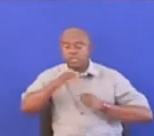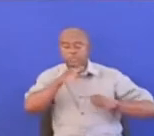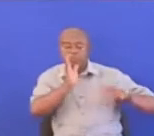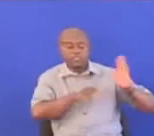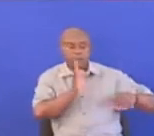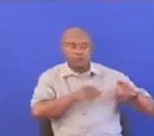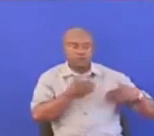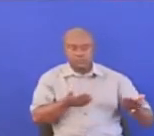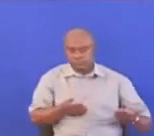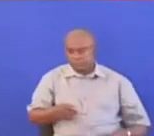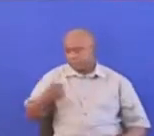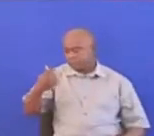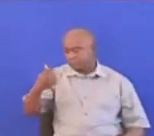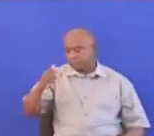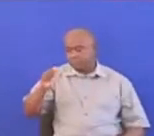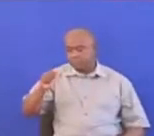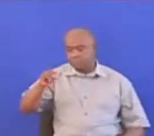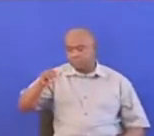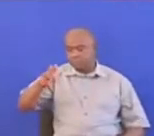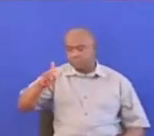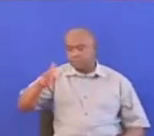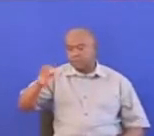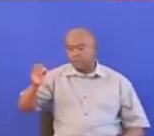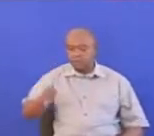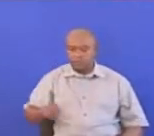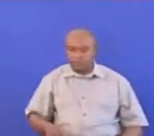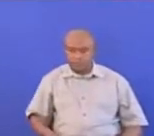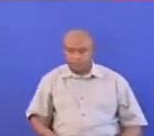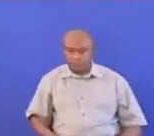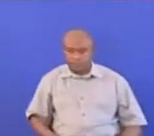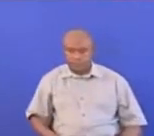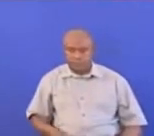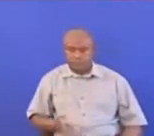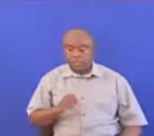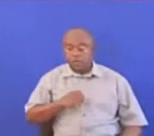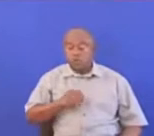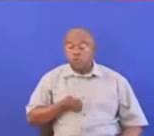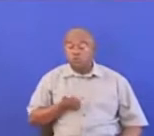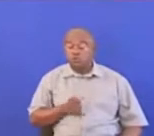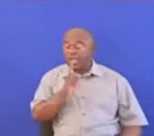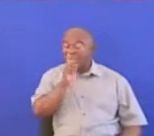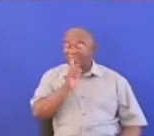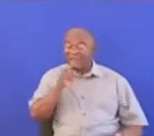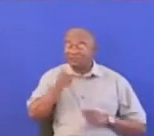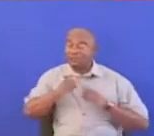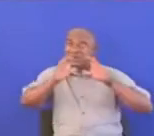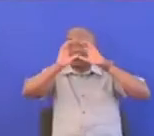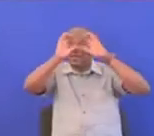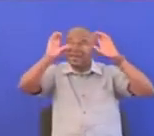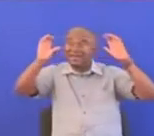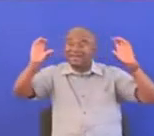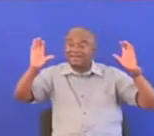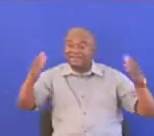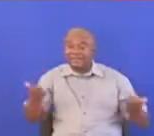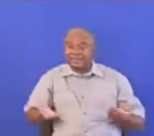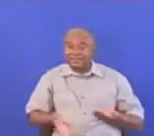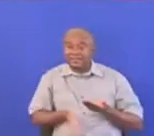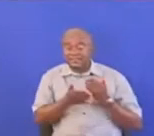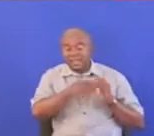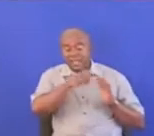Mheshimiwa Spika, kwa kuruhusu uzalishaji wa asali kuendelea, itatusaidia vile viwanda